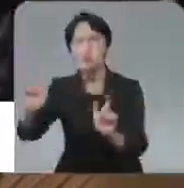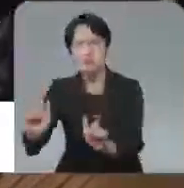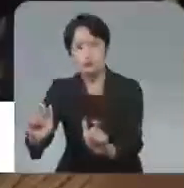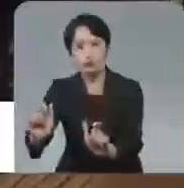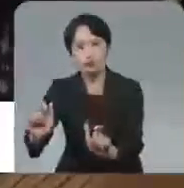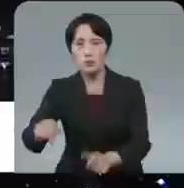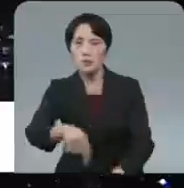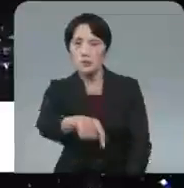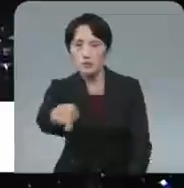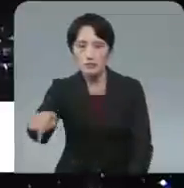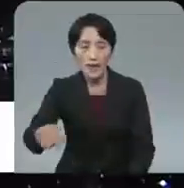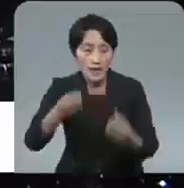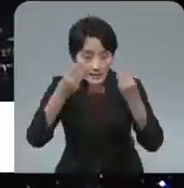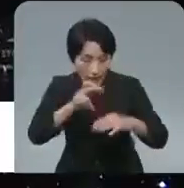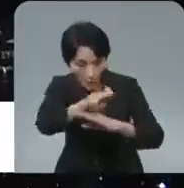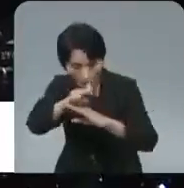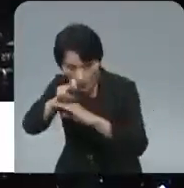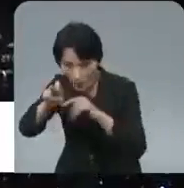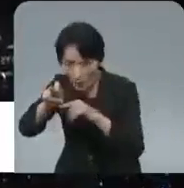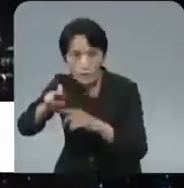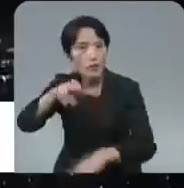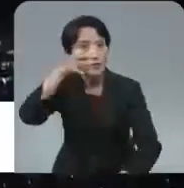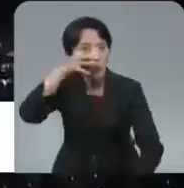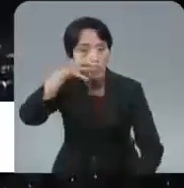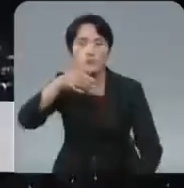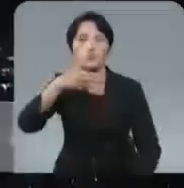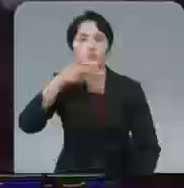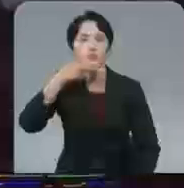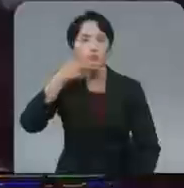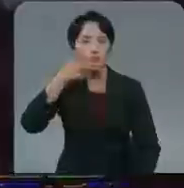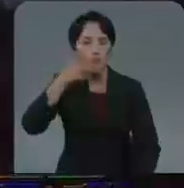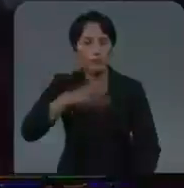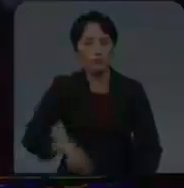た点や経済難などが挙げられています